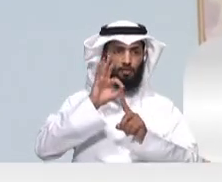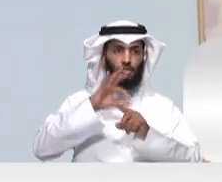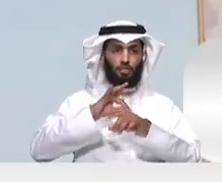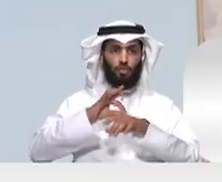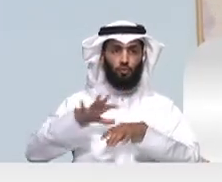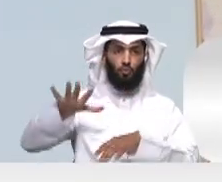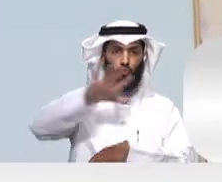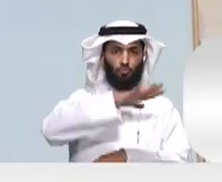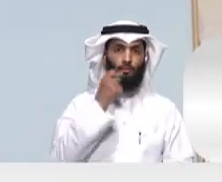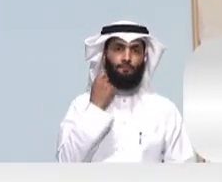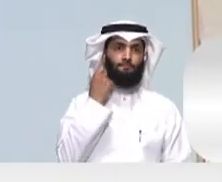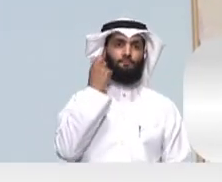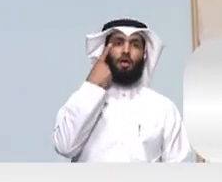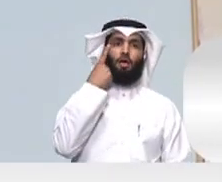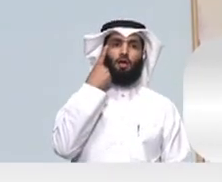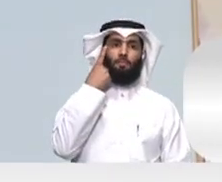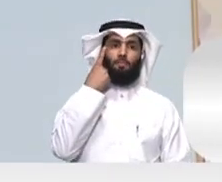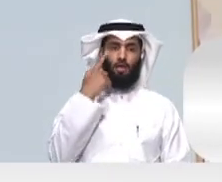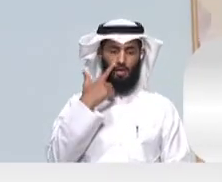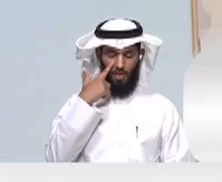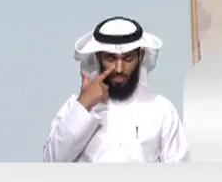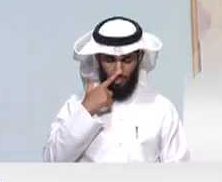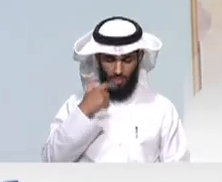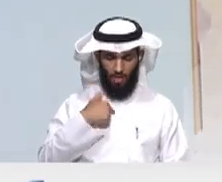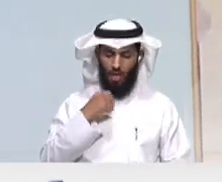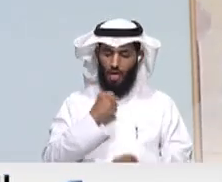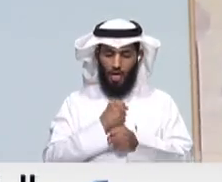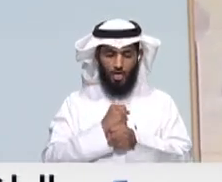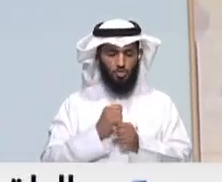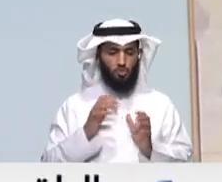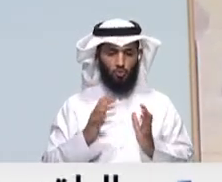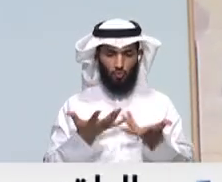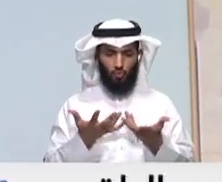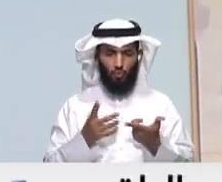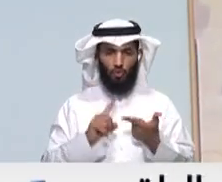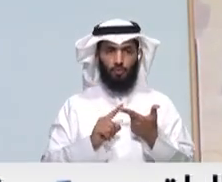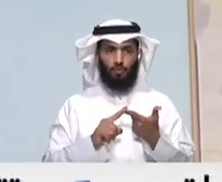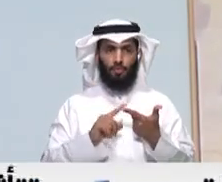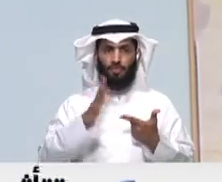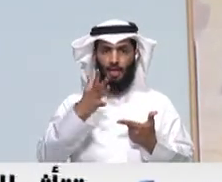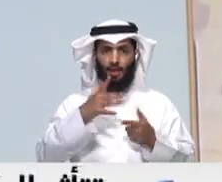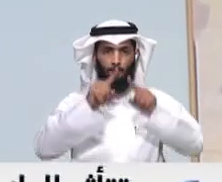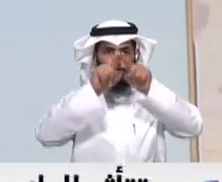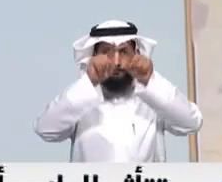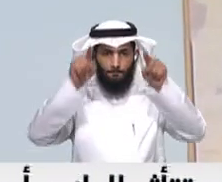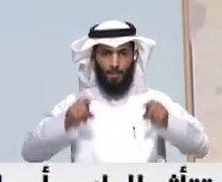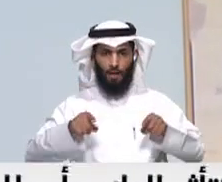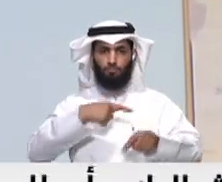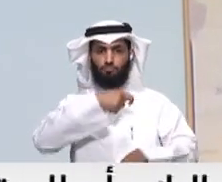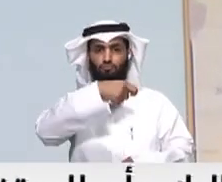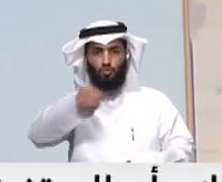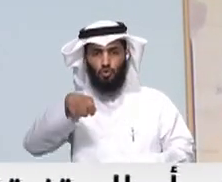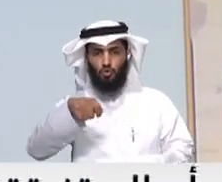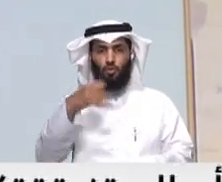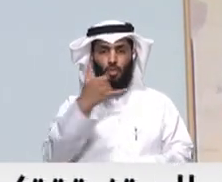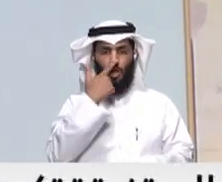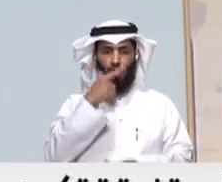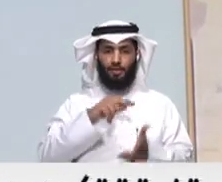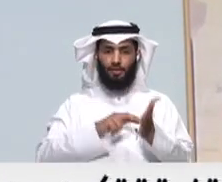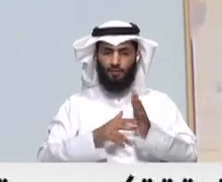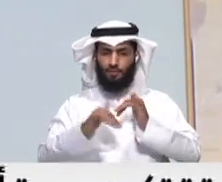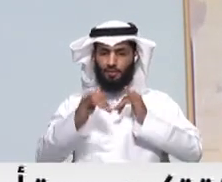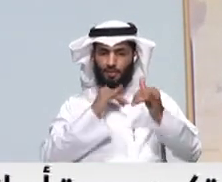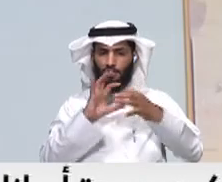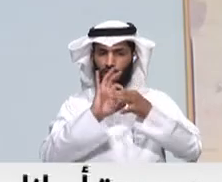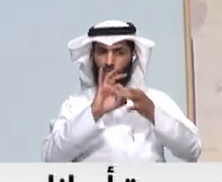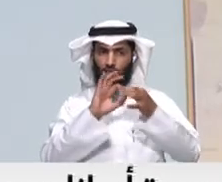درايه وعلى بينه بحقوقه كمستهلك في حال التعامل مع المحلات في شراء السلع او التعامل معهم عن